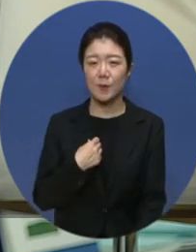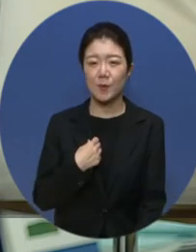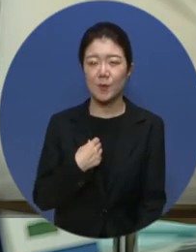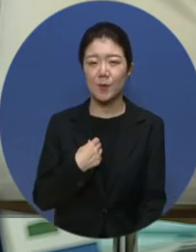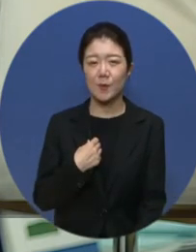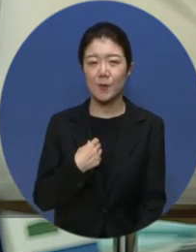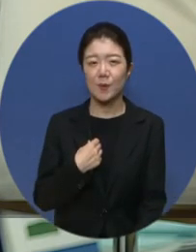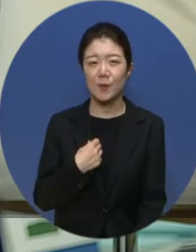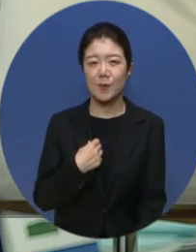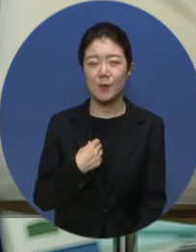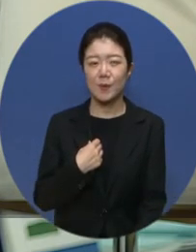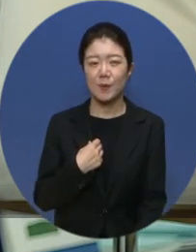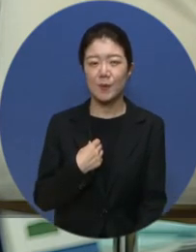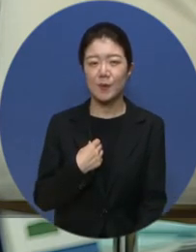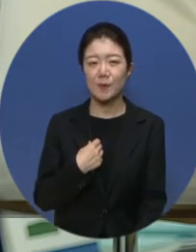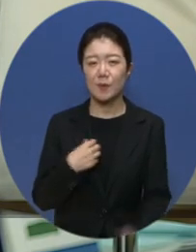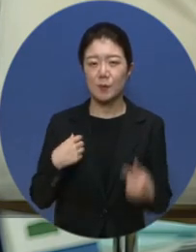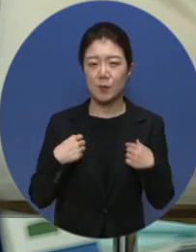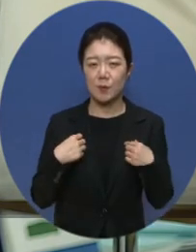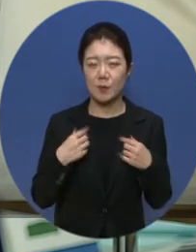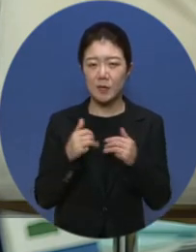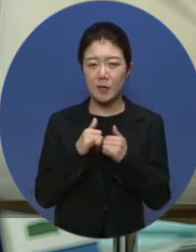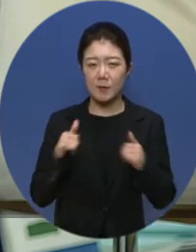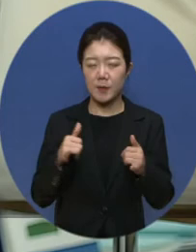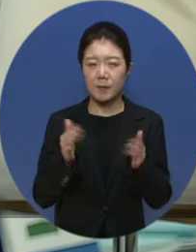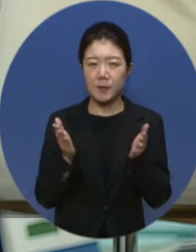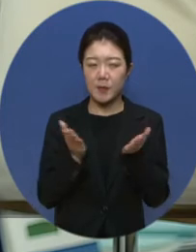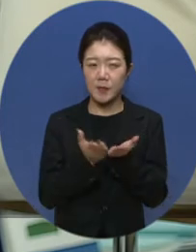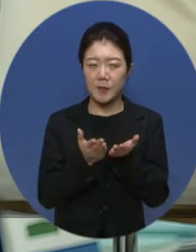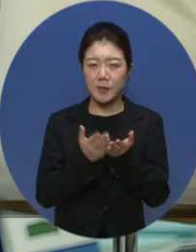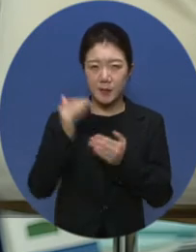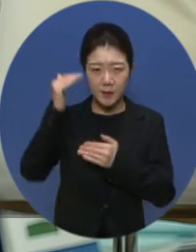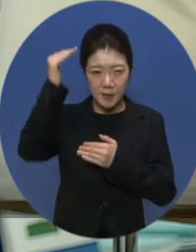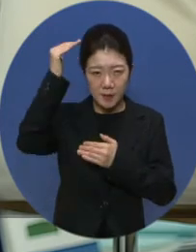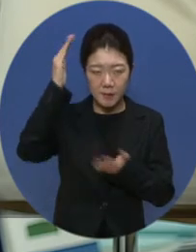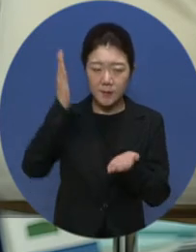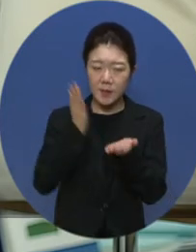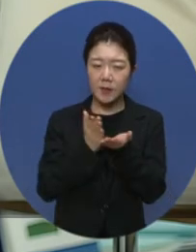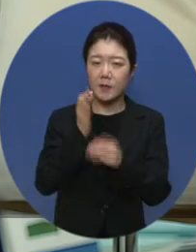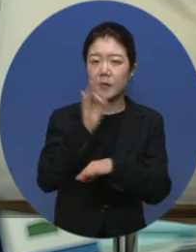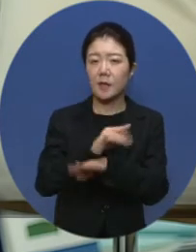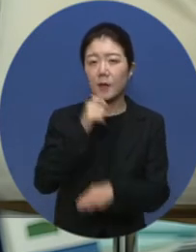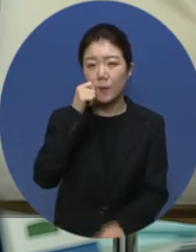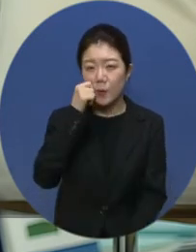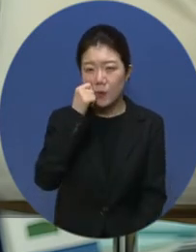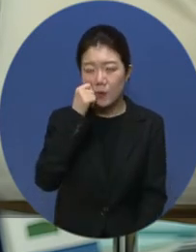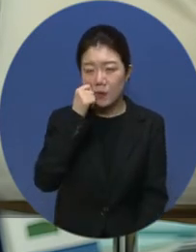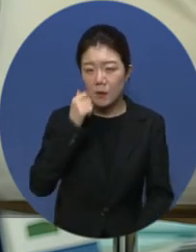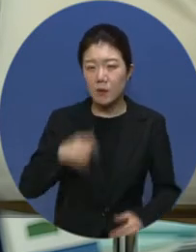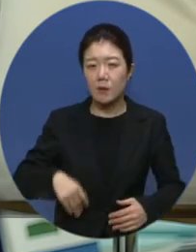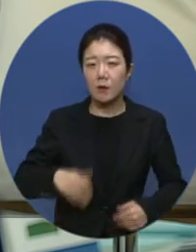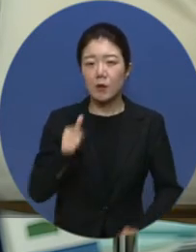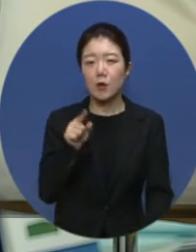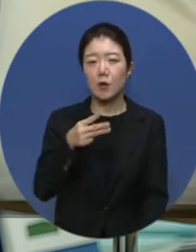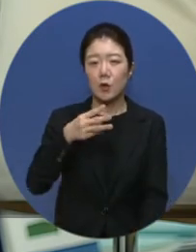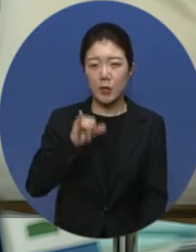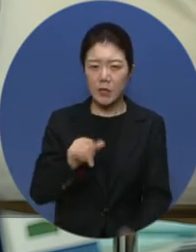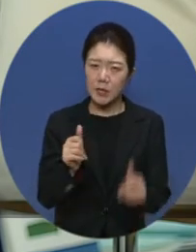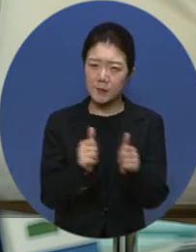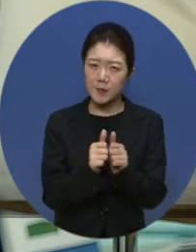제 이 품에 맞춰서 길이가 맞춰서 살 수가 없는 거예요. 그러니까 심지어는 허리는